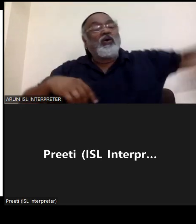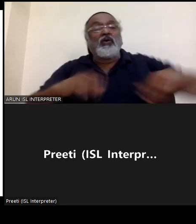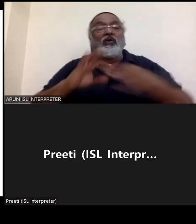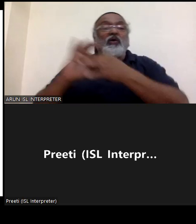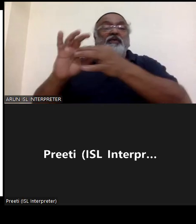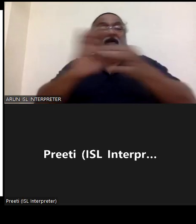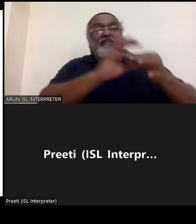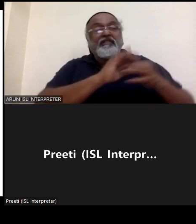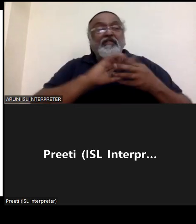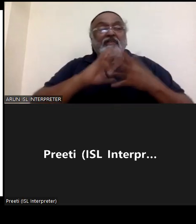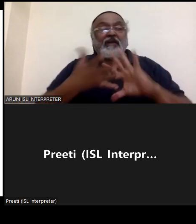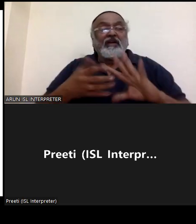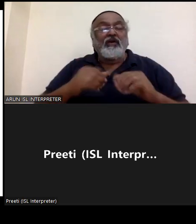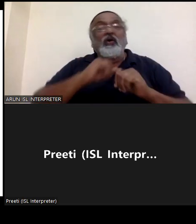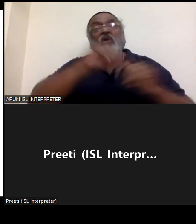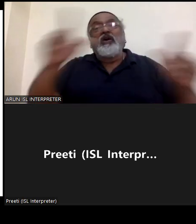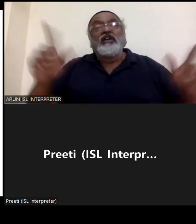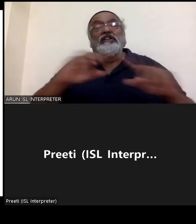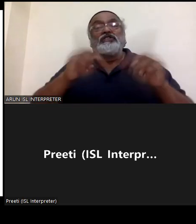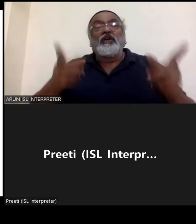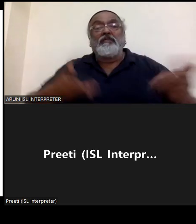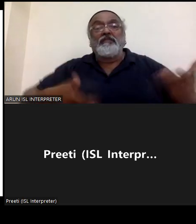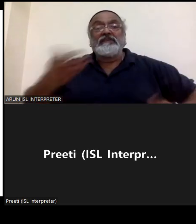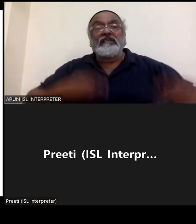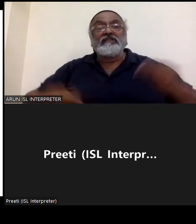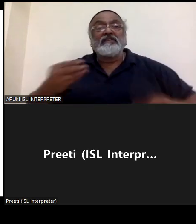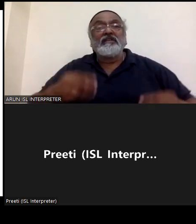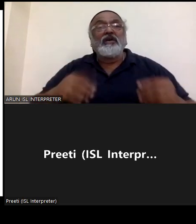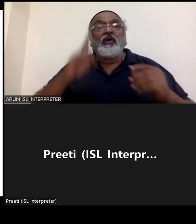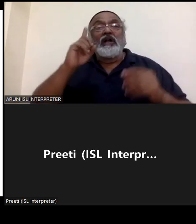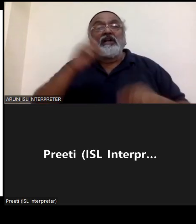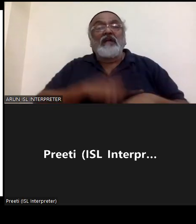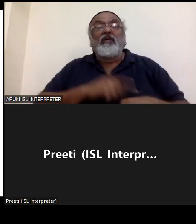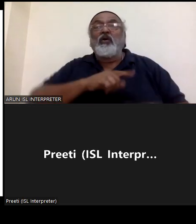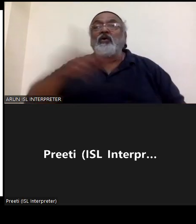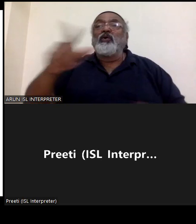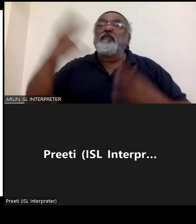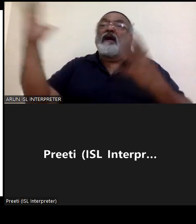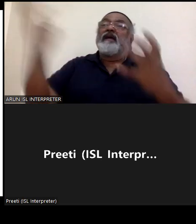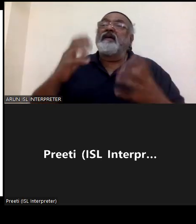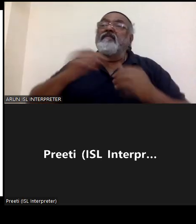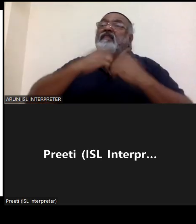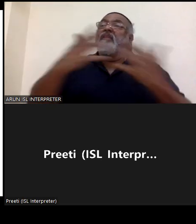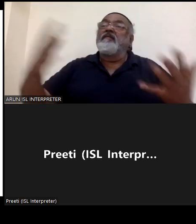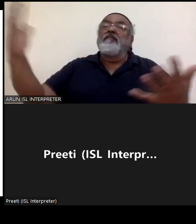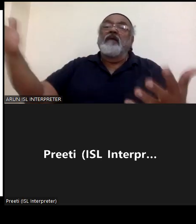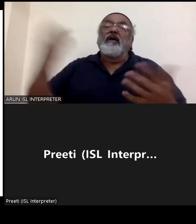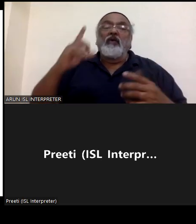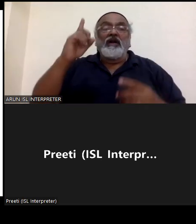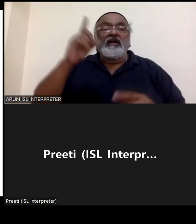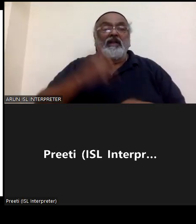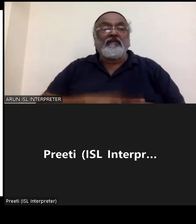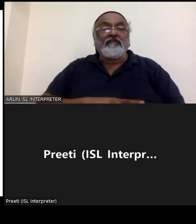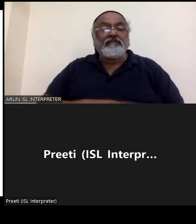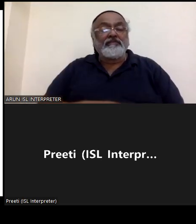हैं। ये सभी दुकानदार एक साथ जाके ग्रोसरी का सामान खरीदते हैं। नाउ दैट बल्क